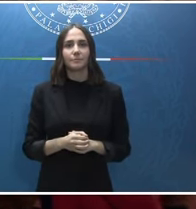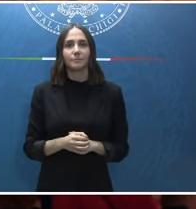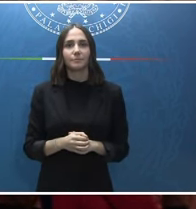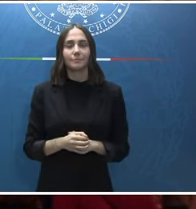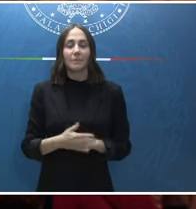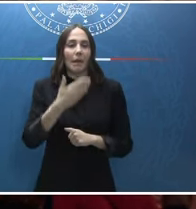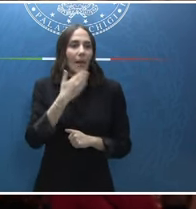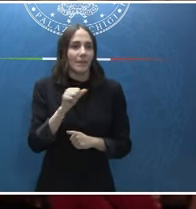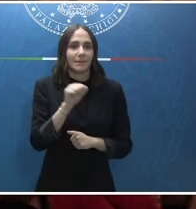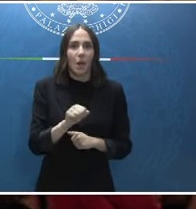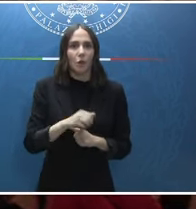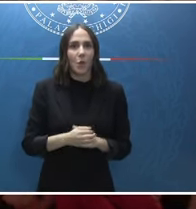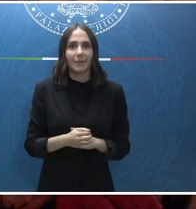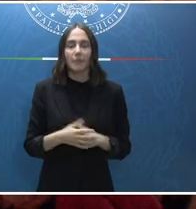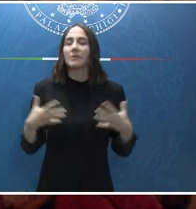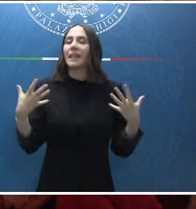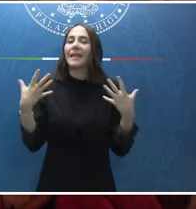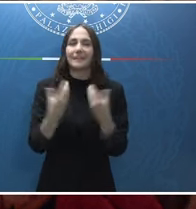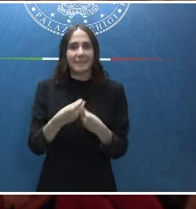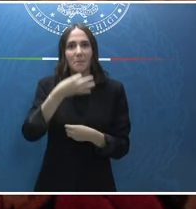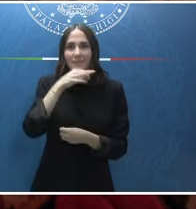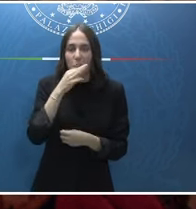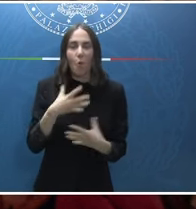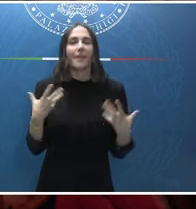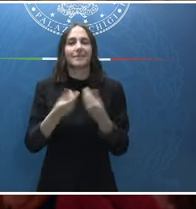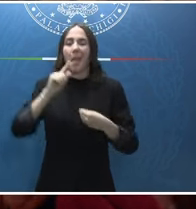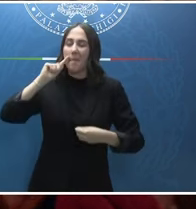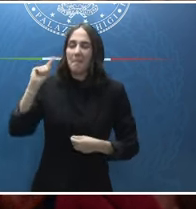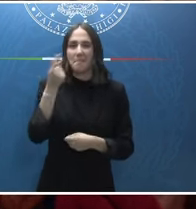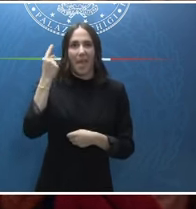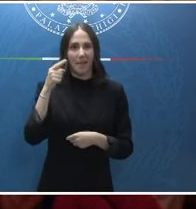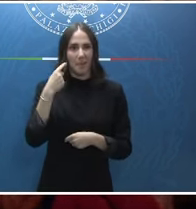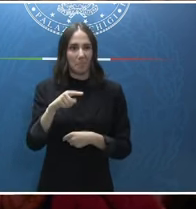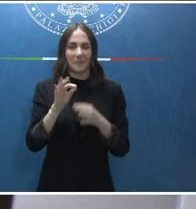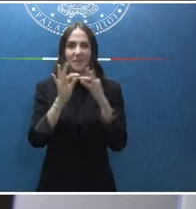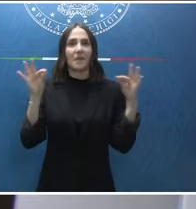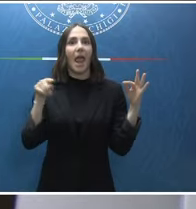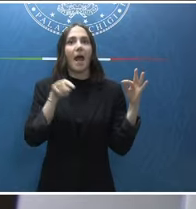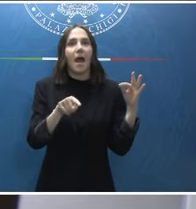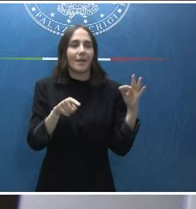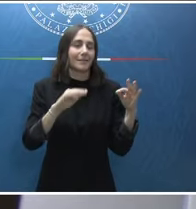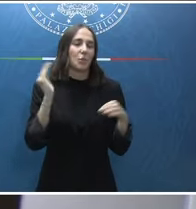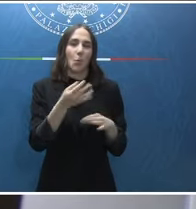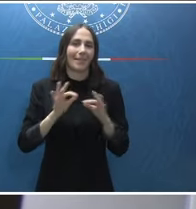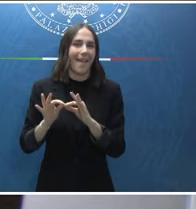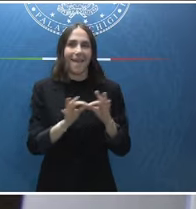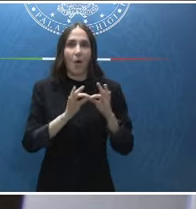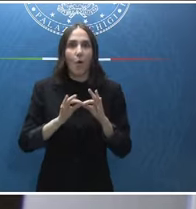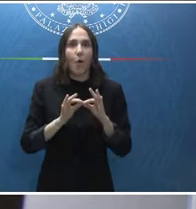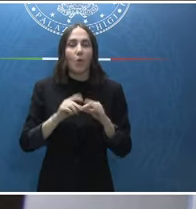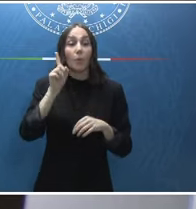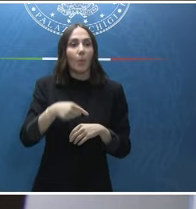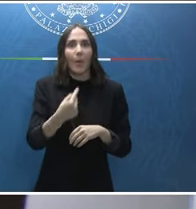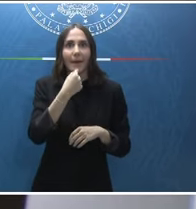Grazie Antonella, insieme si può, insieme è meglio, e credo che questo nessuno lo potrà sconfessare, e certamente non gli